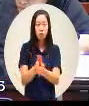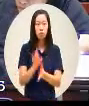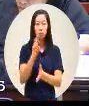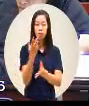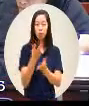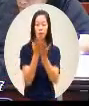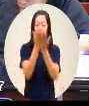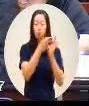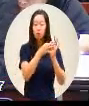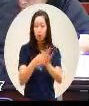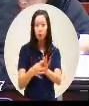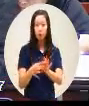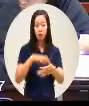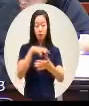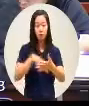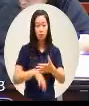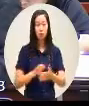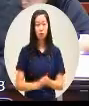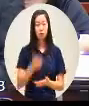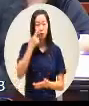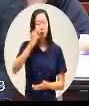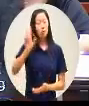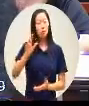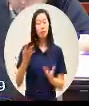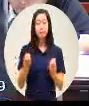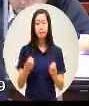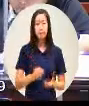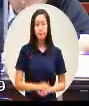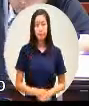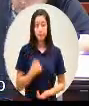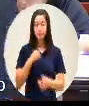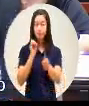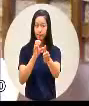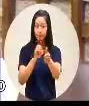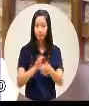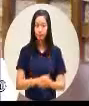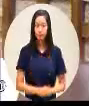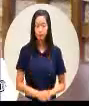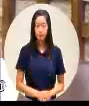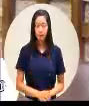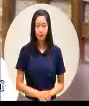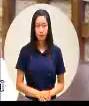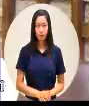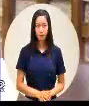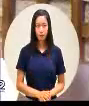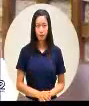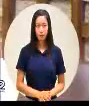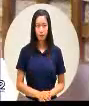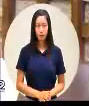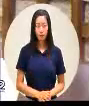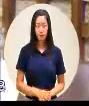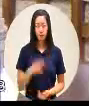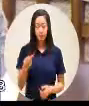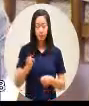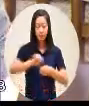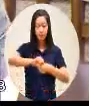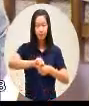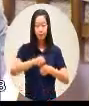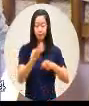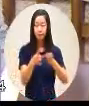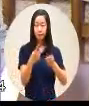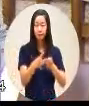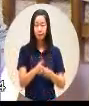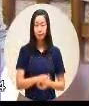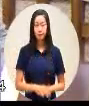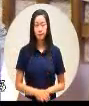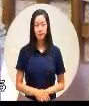教里面是没有被忽略的。我想跟尔登议员来做这样报告，谢谢。 来，再两位。